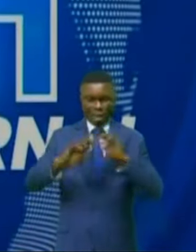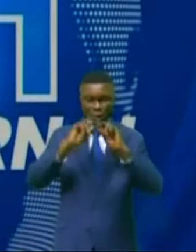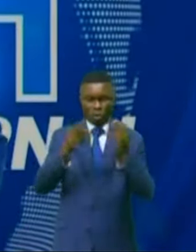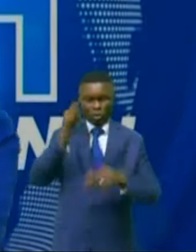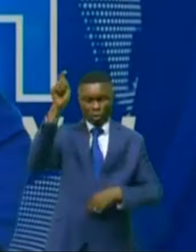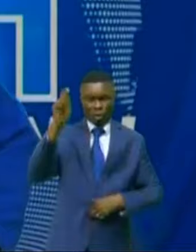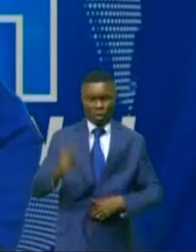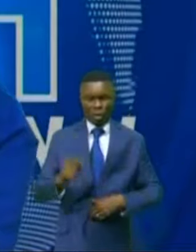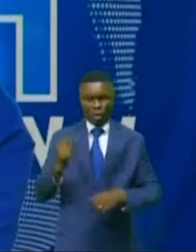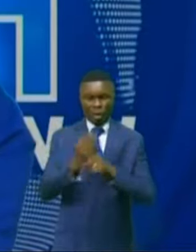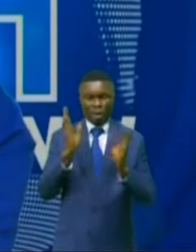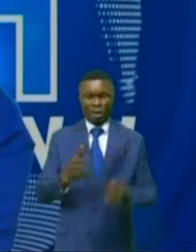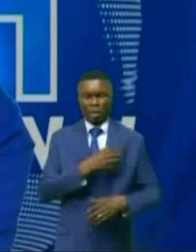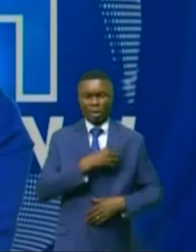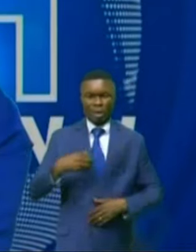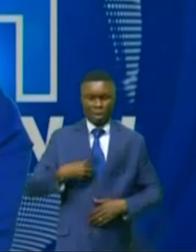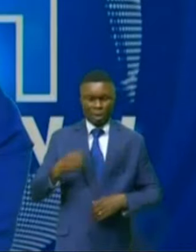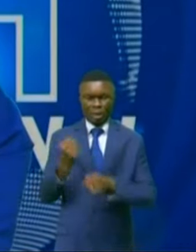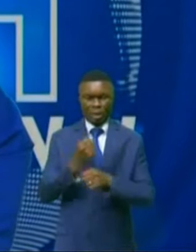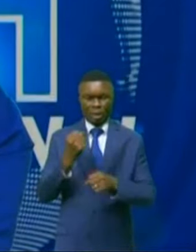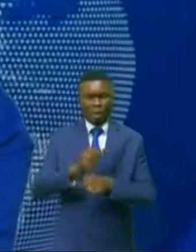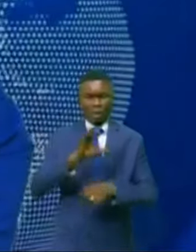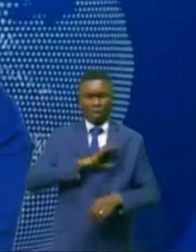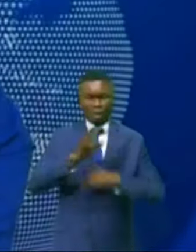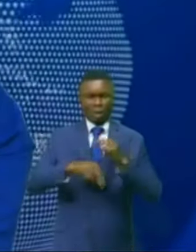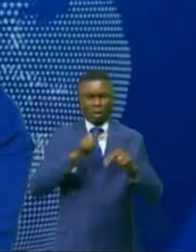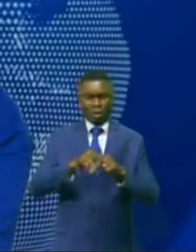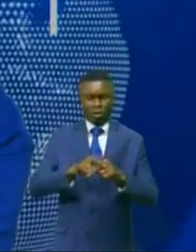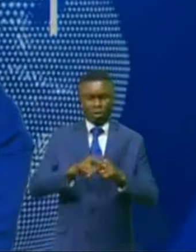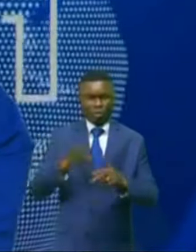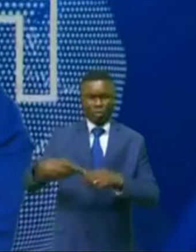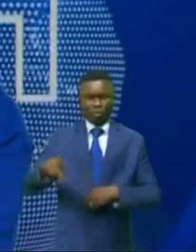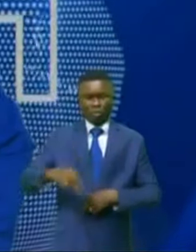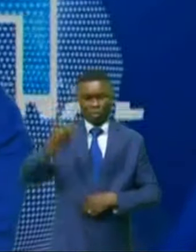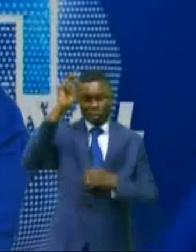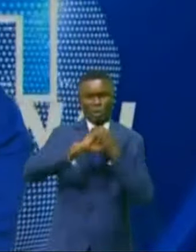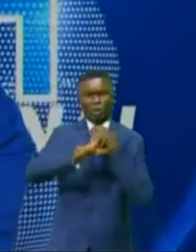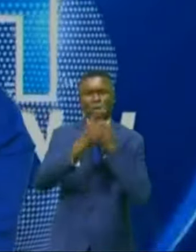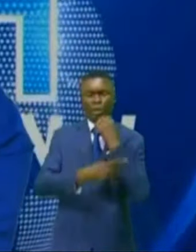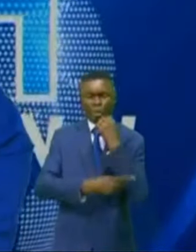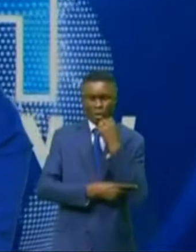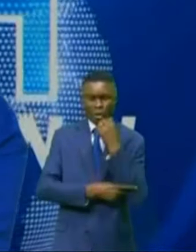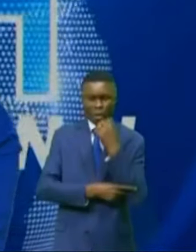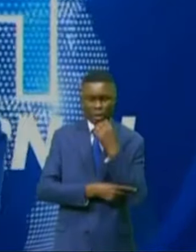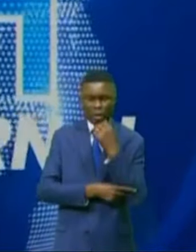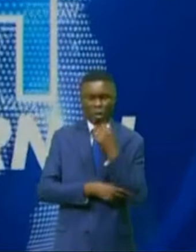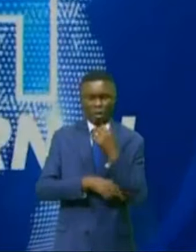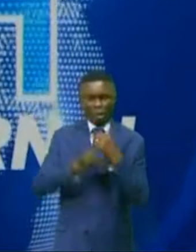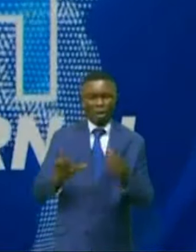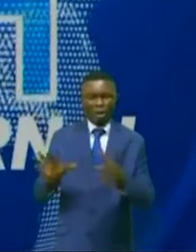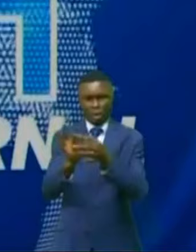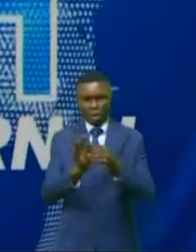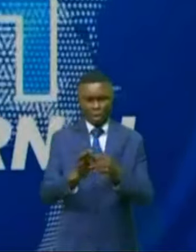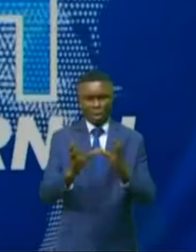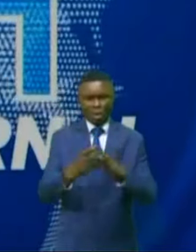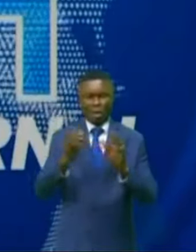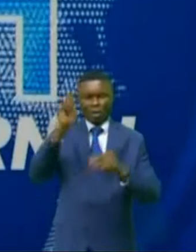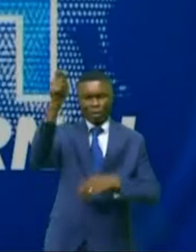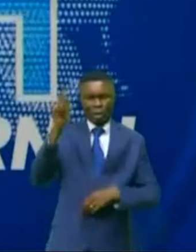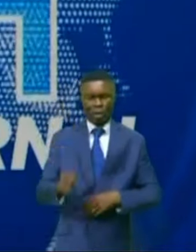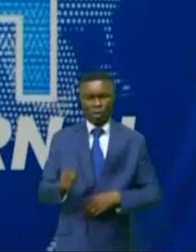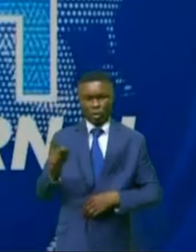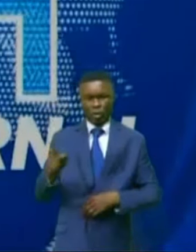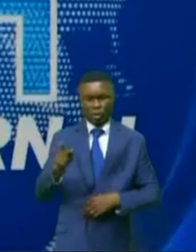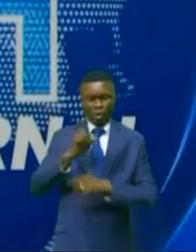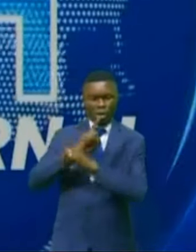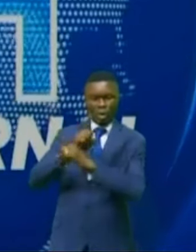personnel militaire féminin et le personnel policier de la province du Nord Kivu est appelé à collaborer avec les forces réalistes pour